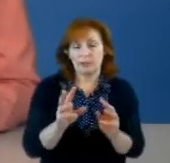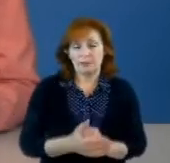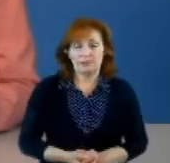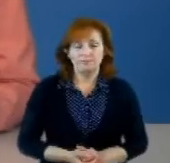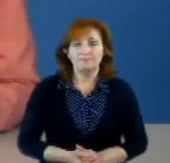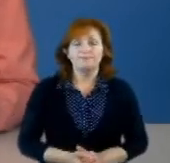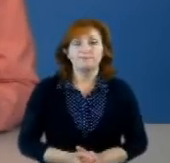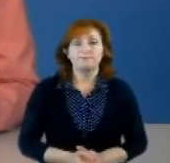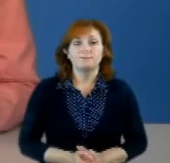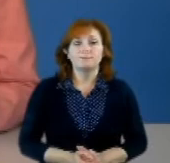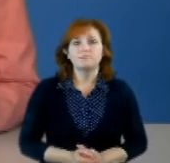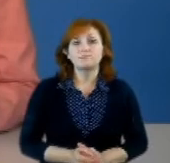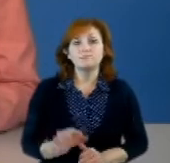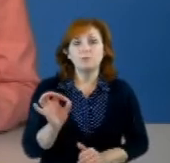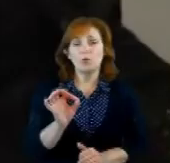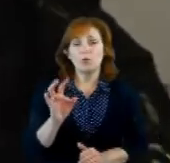drv.gov.ua. Ольга Онищенко далі.